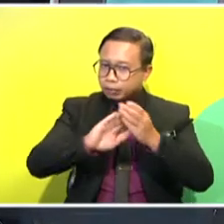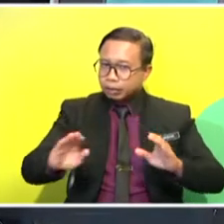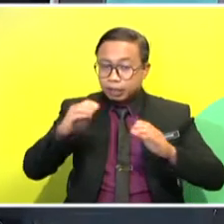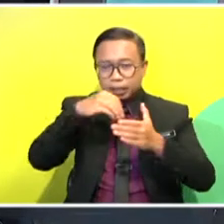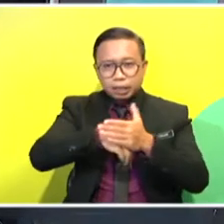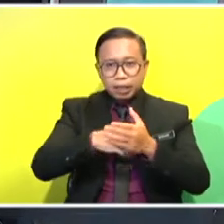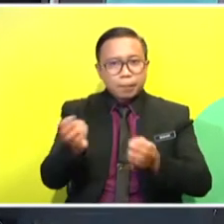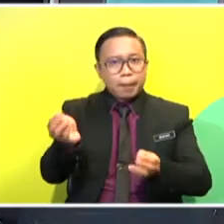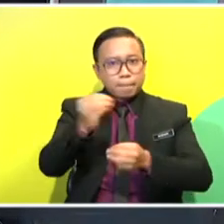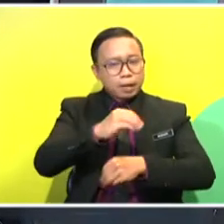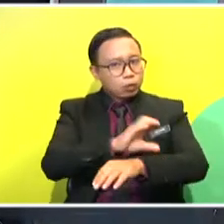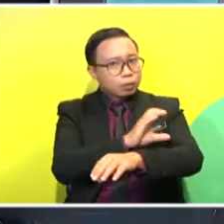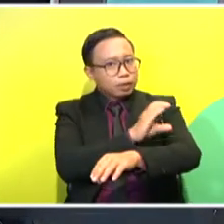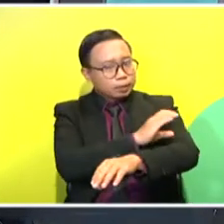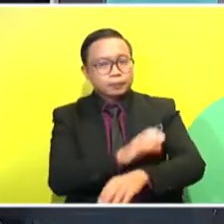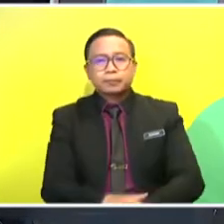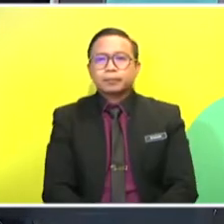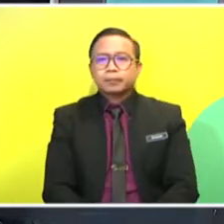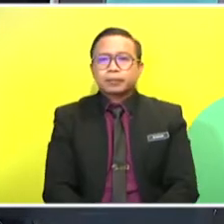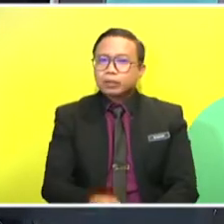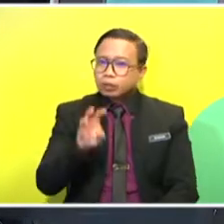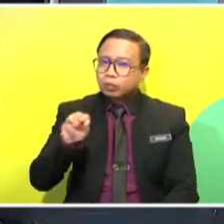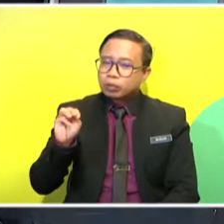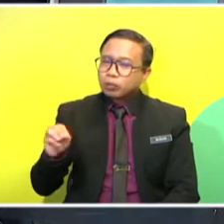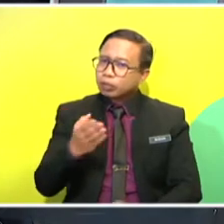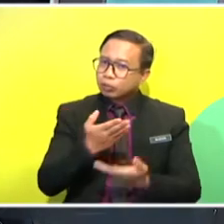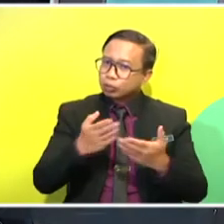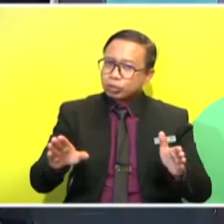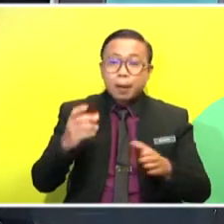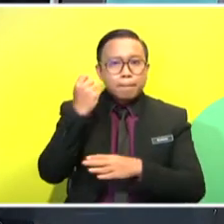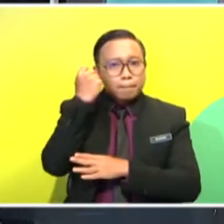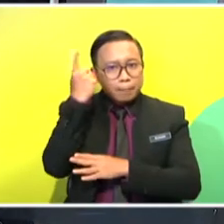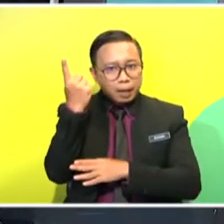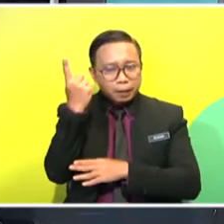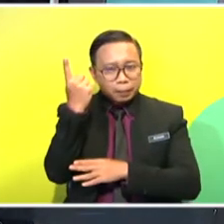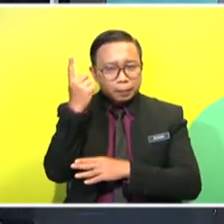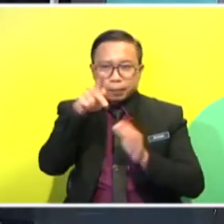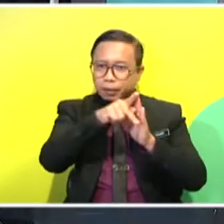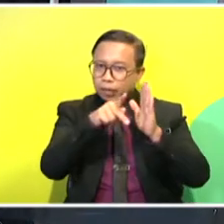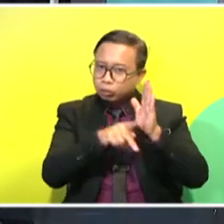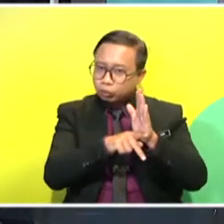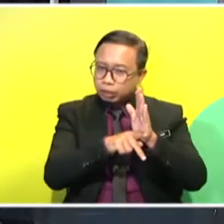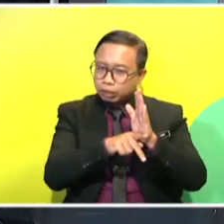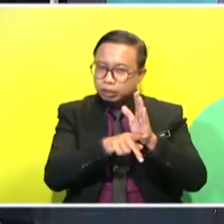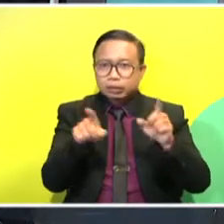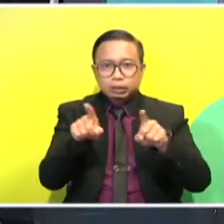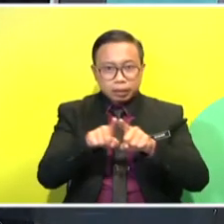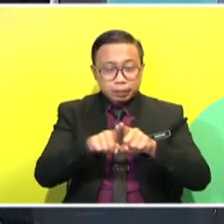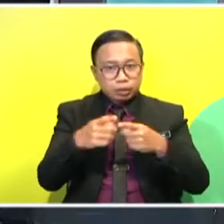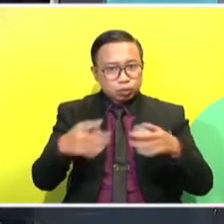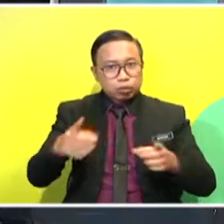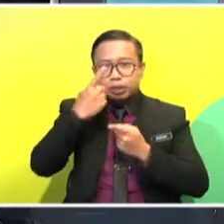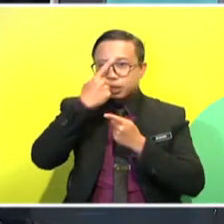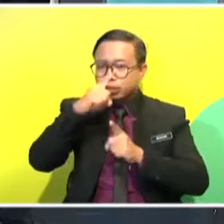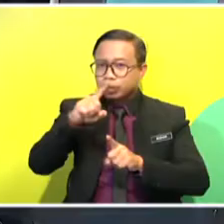Wah, nampaknya kan cikgu, murid-murid di rumah, rakan-rakan kita semua memahami peraturan-peraturan yang telah sama-sama kita jawab tadi.